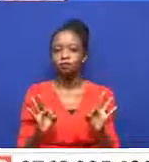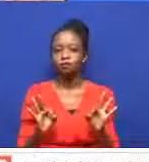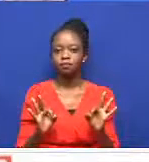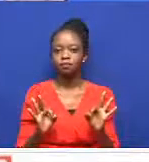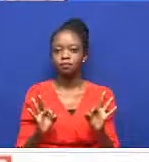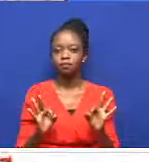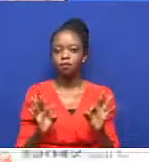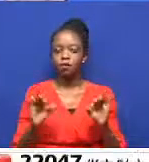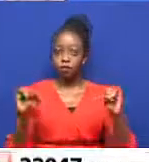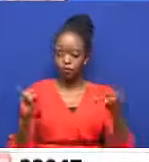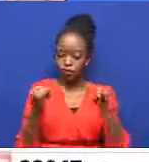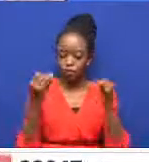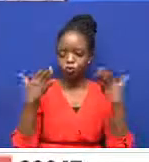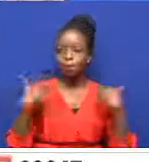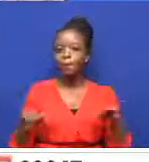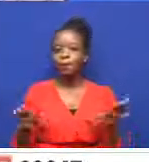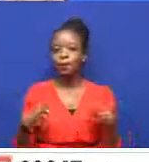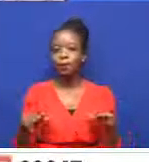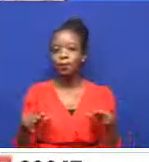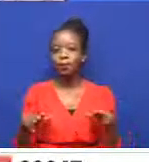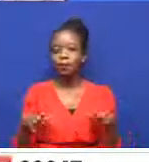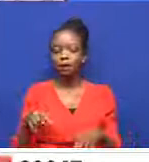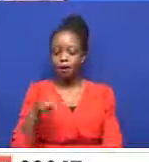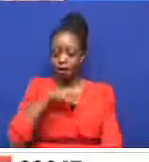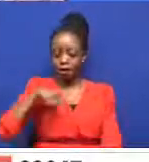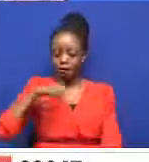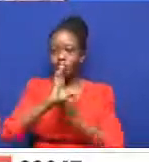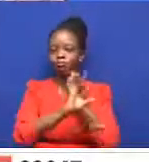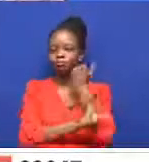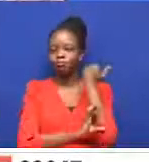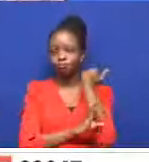wa wanahabari. Sisi kama taifa